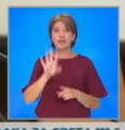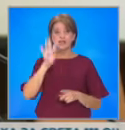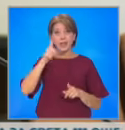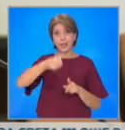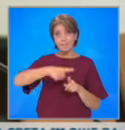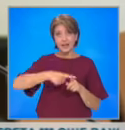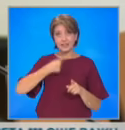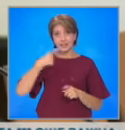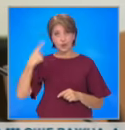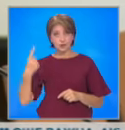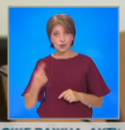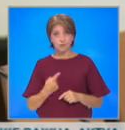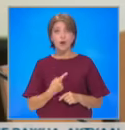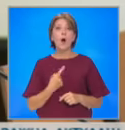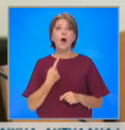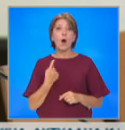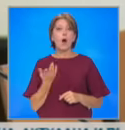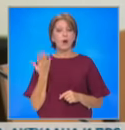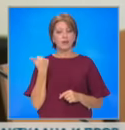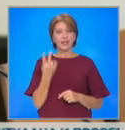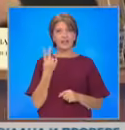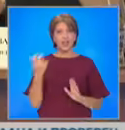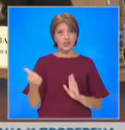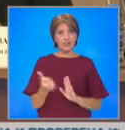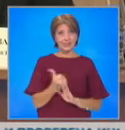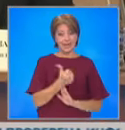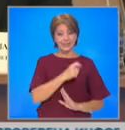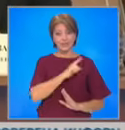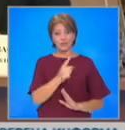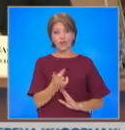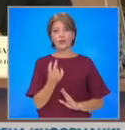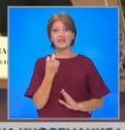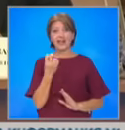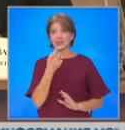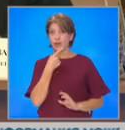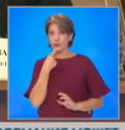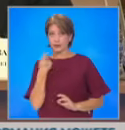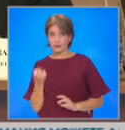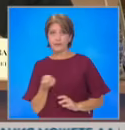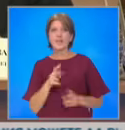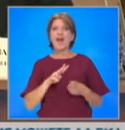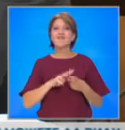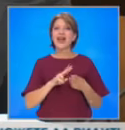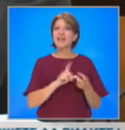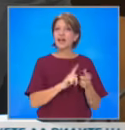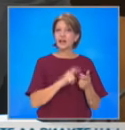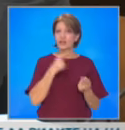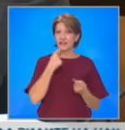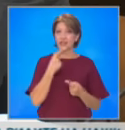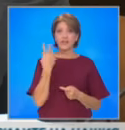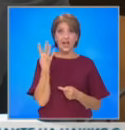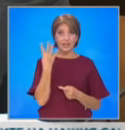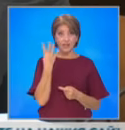годишно от 2016 до 2020 година. Пред депутатите началникът на ДНСК Влади Калинов съобщи, че едва 4 от